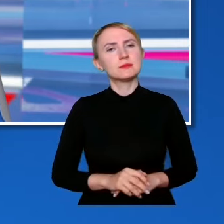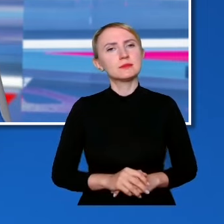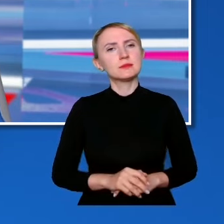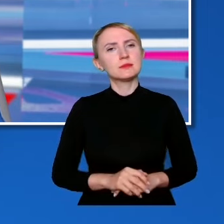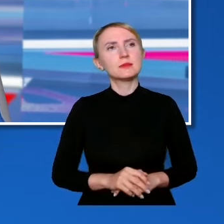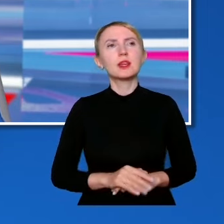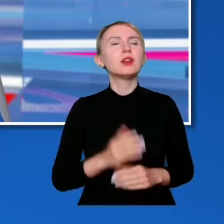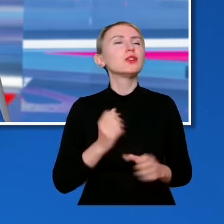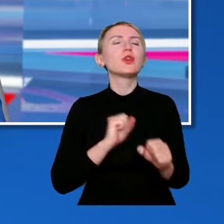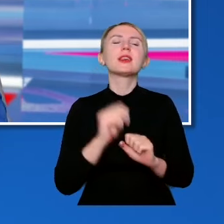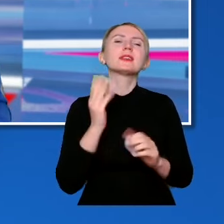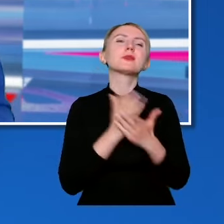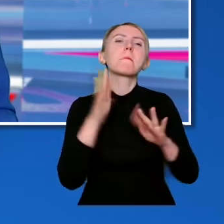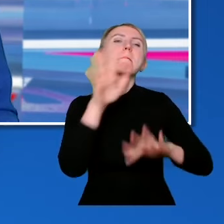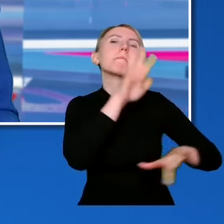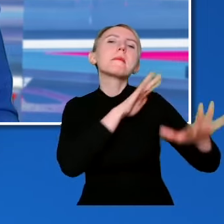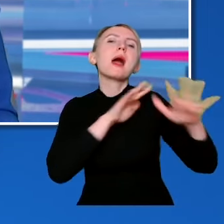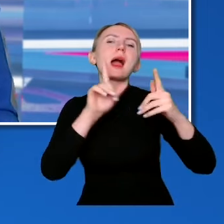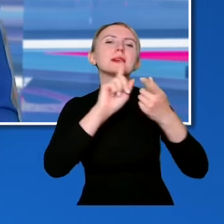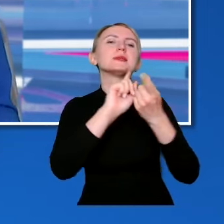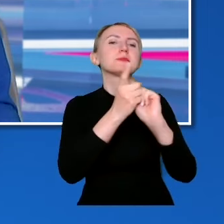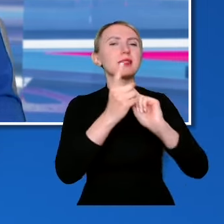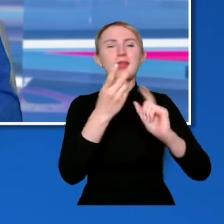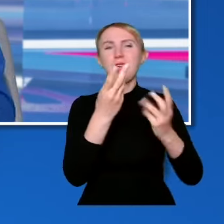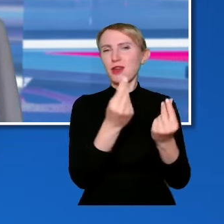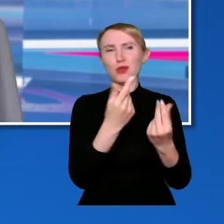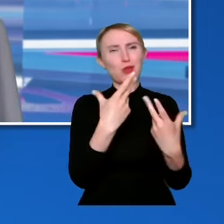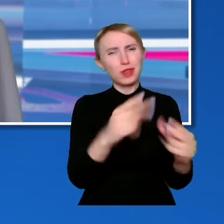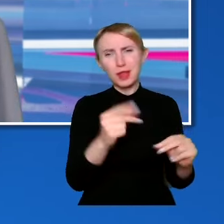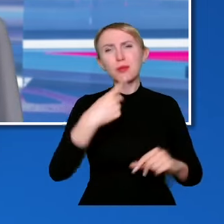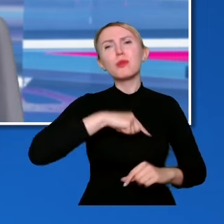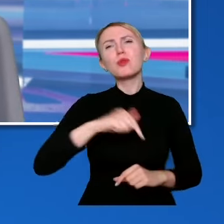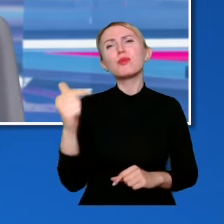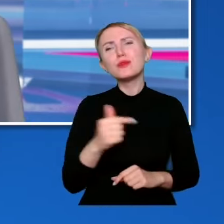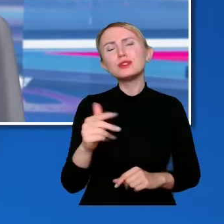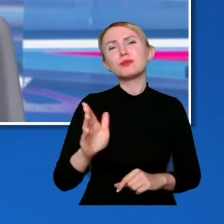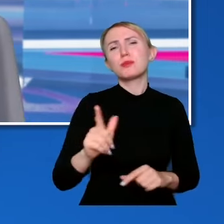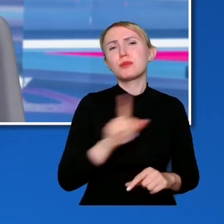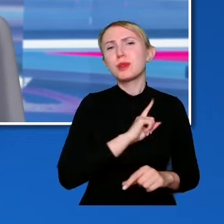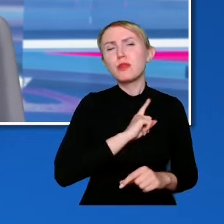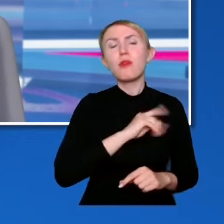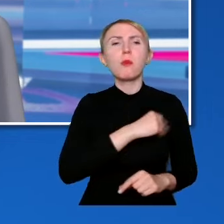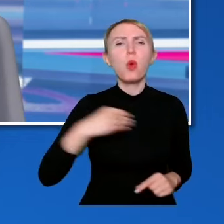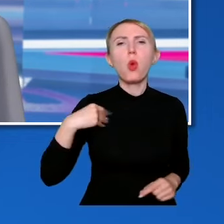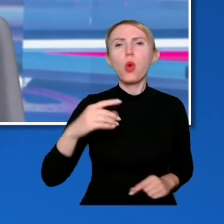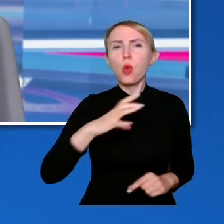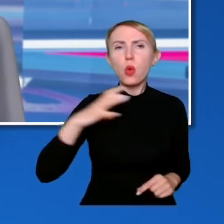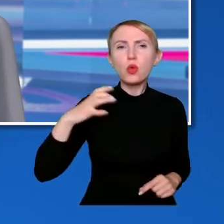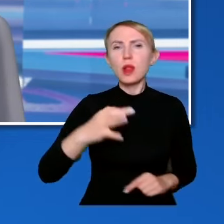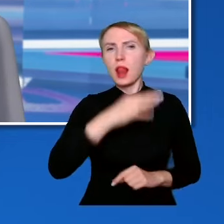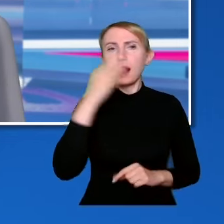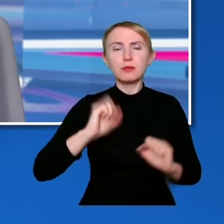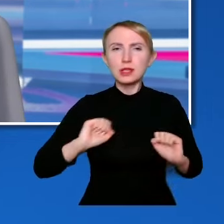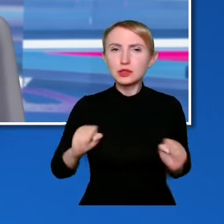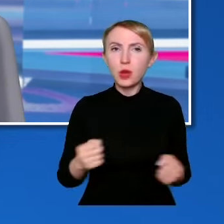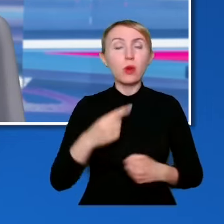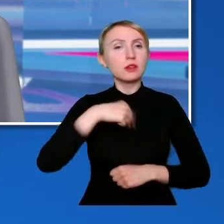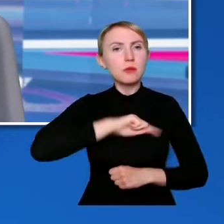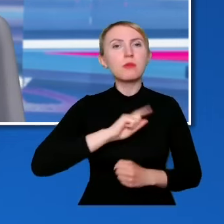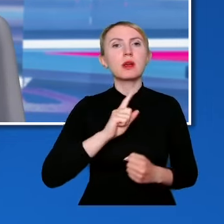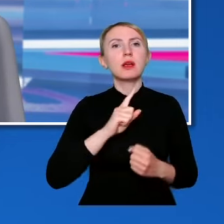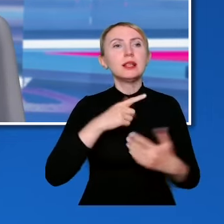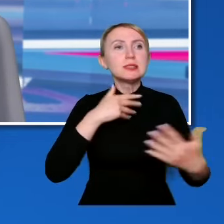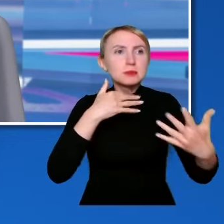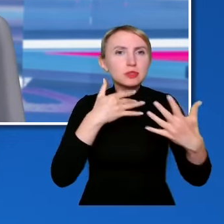czarodziejskiej różdżki zmiana ekonomii. My naprawdę powinniśmy dbać o to, żeby polska gospodarka lepiej funkcjonowała, żebyśmy się zbliżali